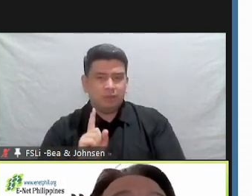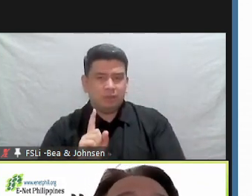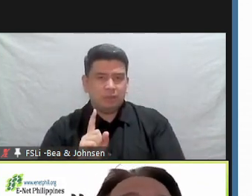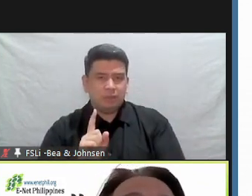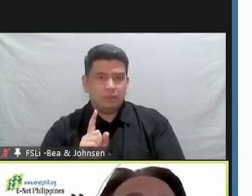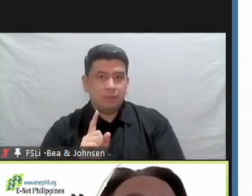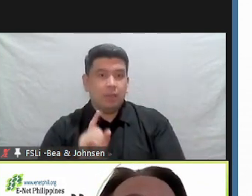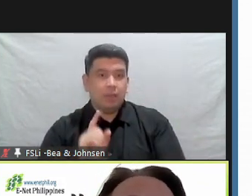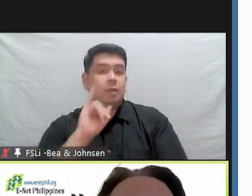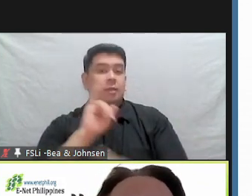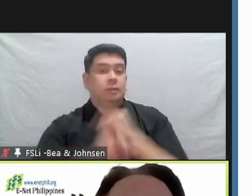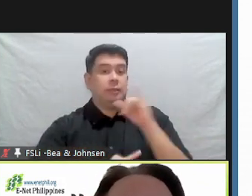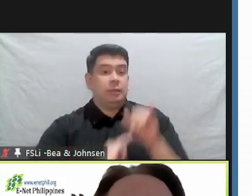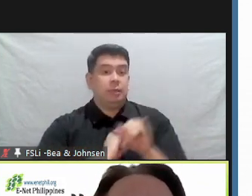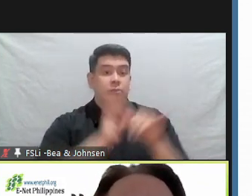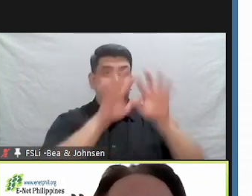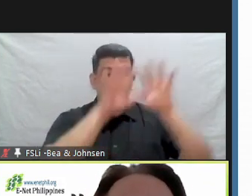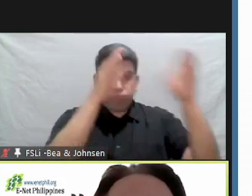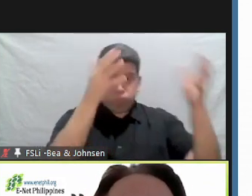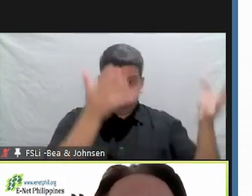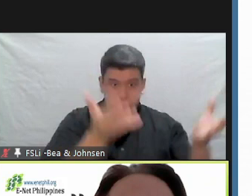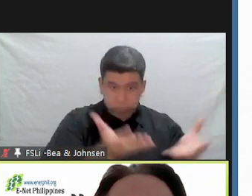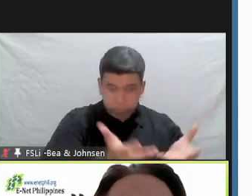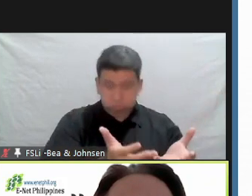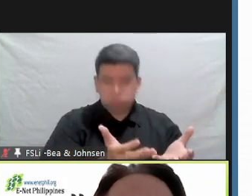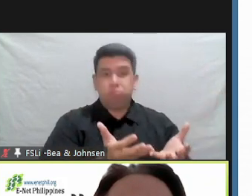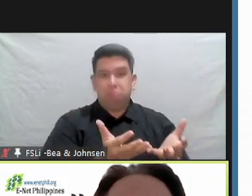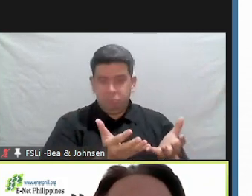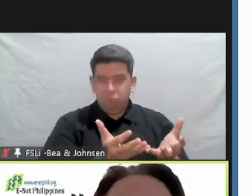international at mga pambansang